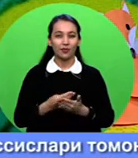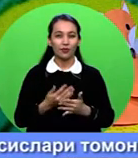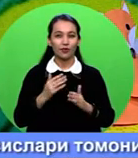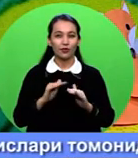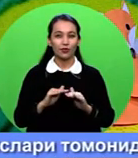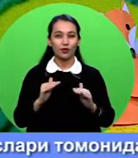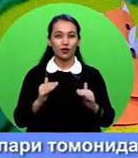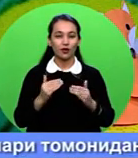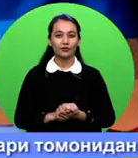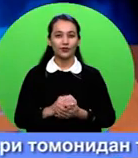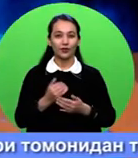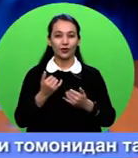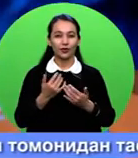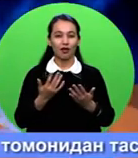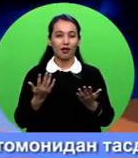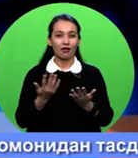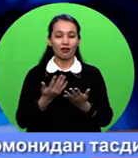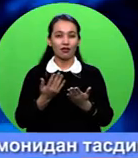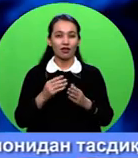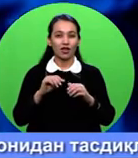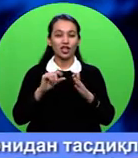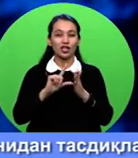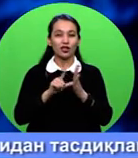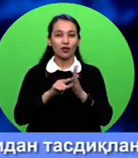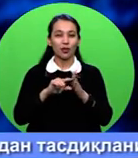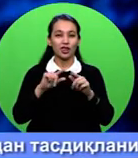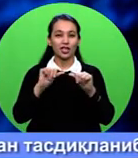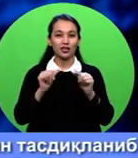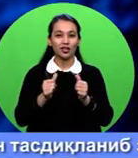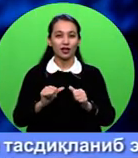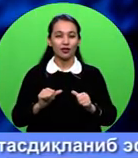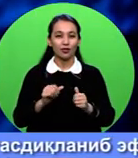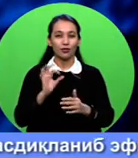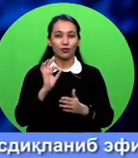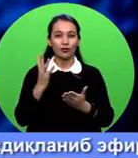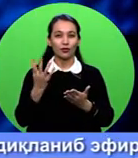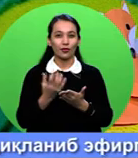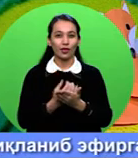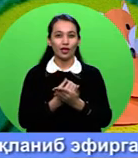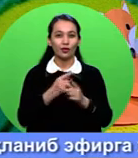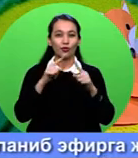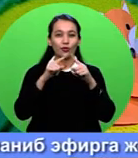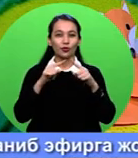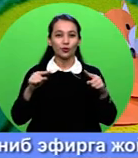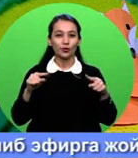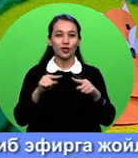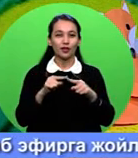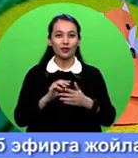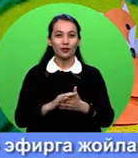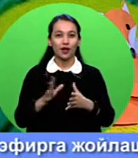ketdik aziz bolajonlar? Bu qaysi geometrik shakl? To'g'ri topdingiz.